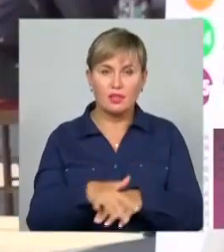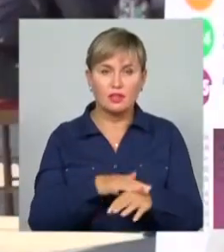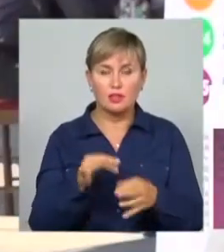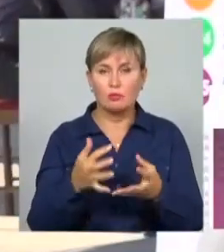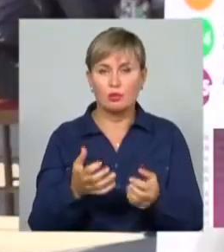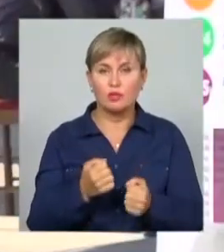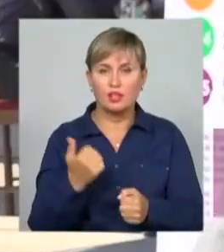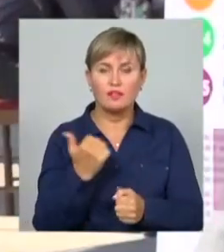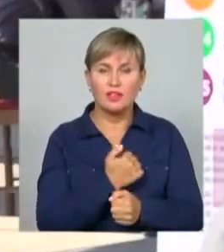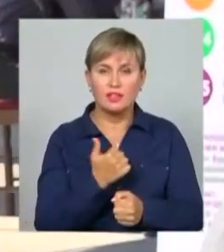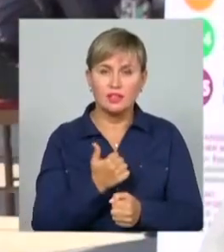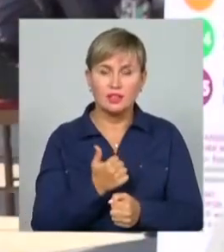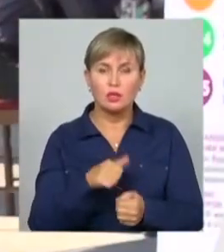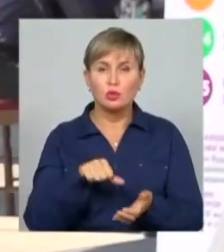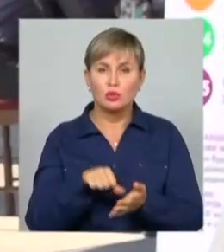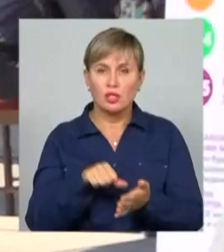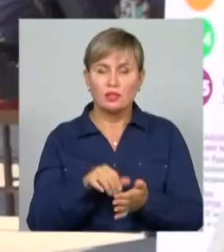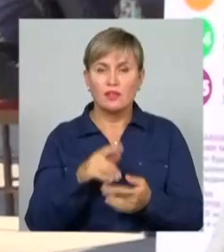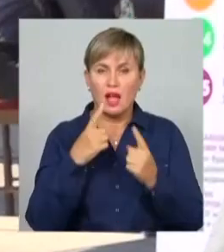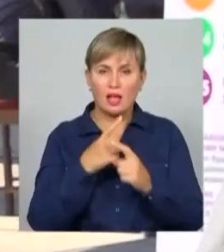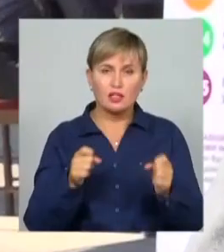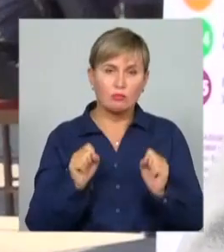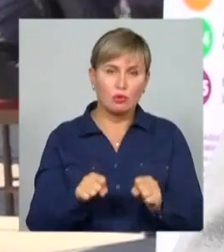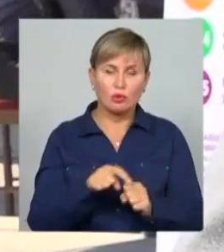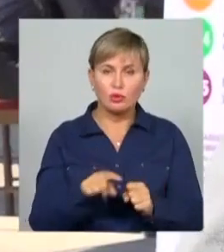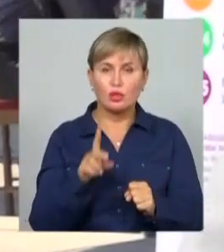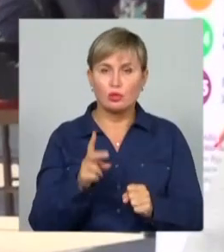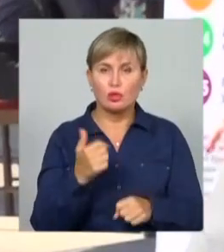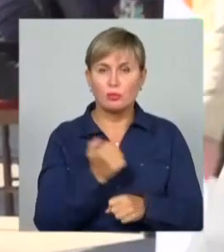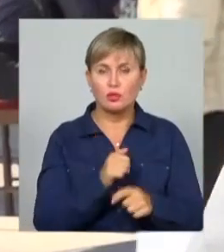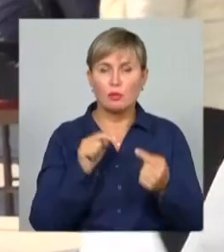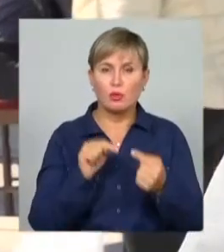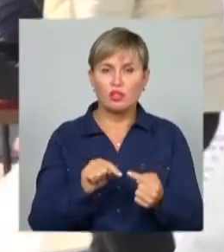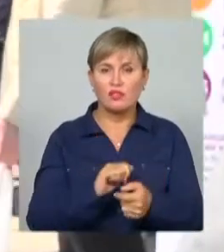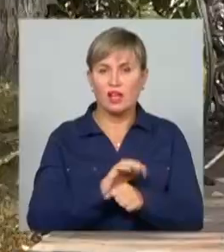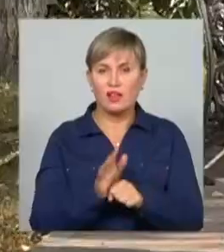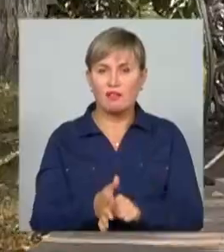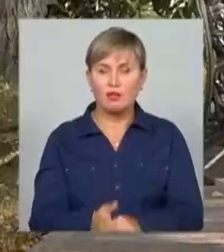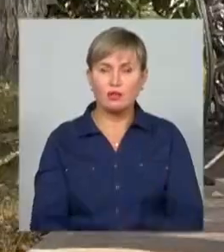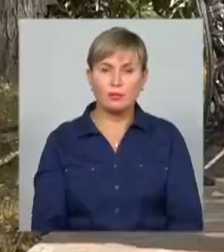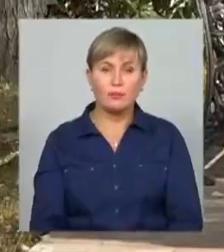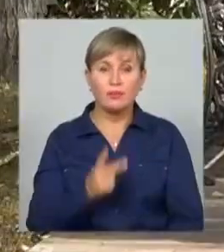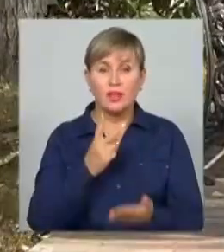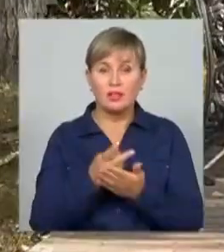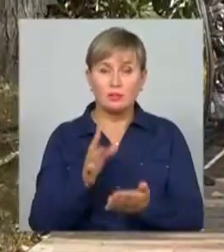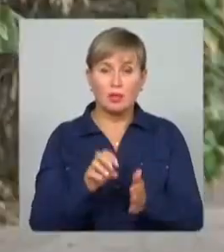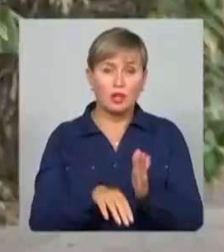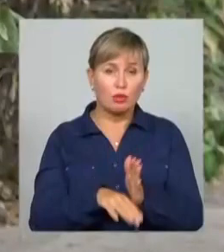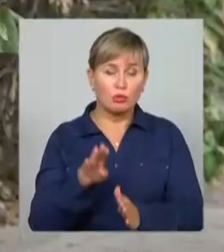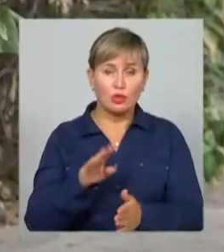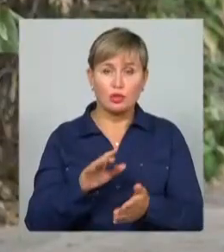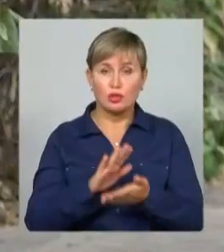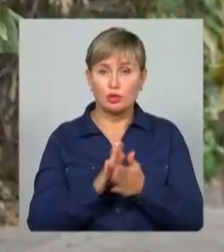получения вакцины. Кстати, участвовать в акции могут и те, кто привился против коронавируса. Несмотря на улучшение